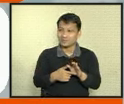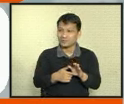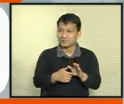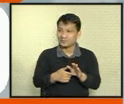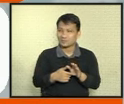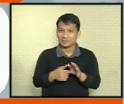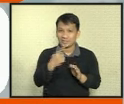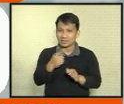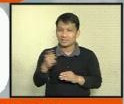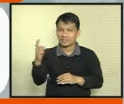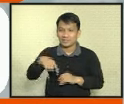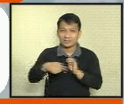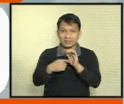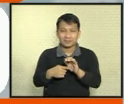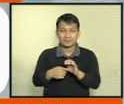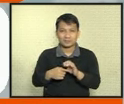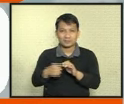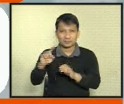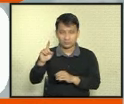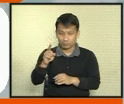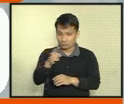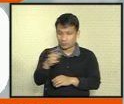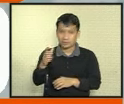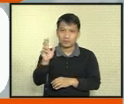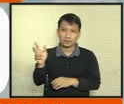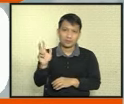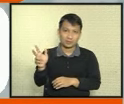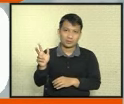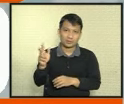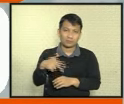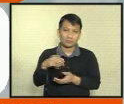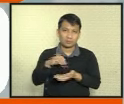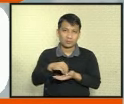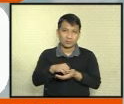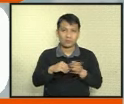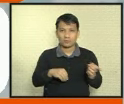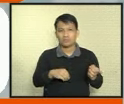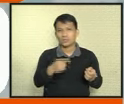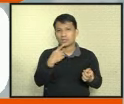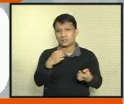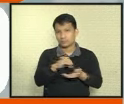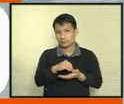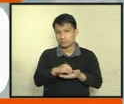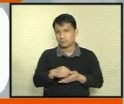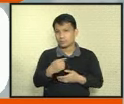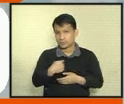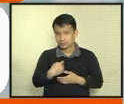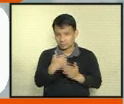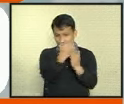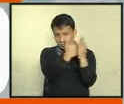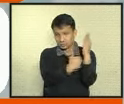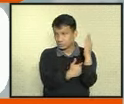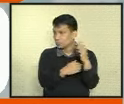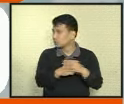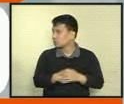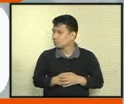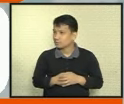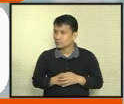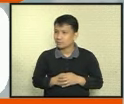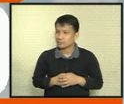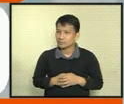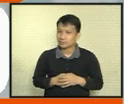sa kanya, nasa 130 na. 130 na? Oo, so may utang pa? Abonado pa? Meron pa. Nakalista lahat yan. Ay,